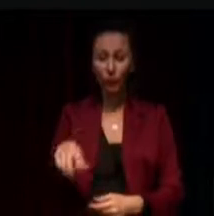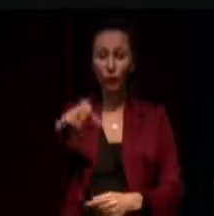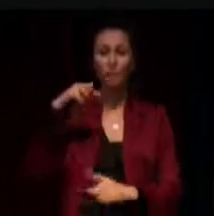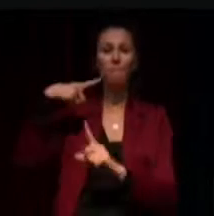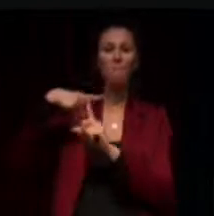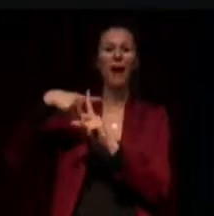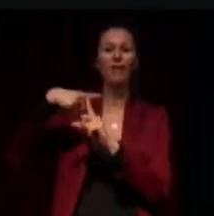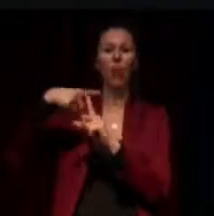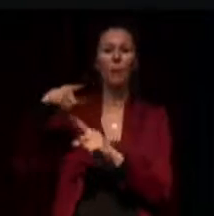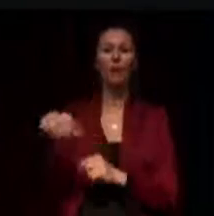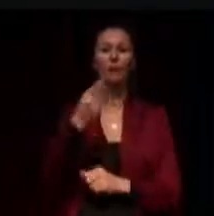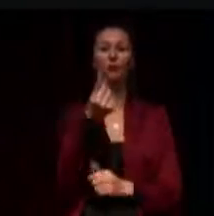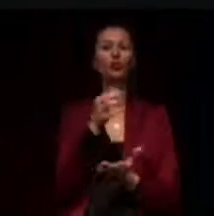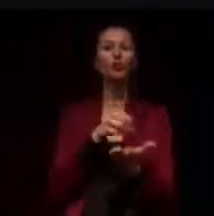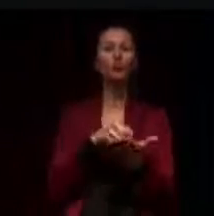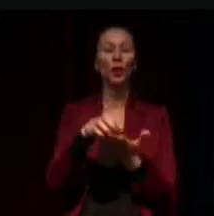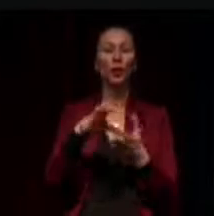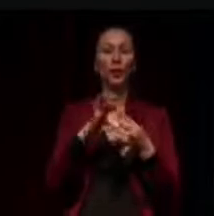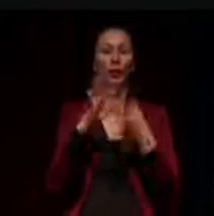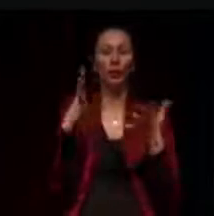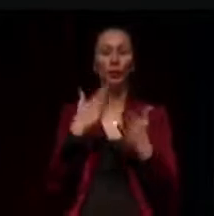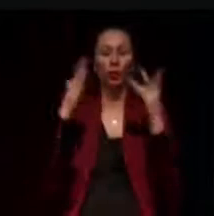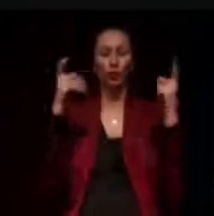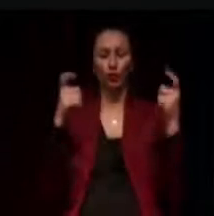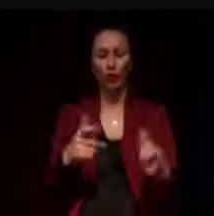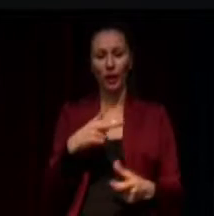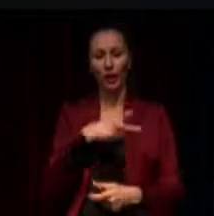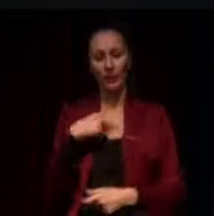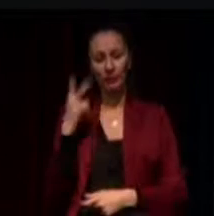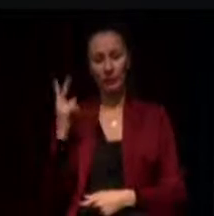performans ve bütçeyle ilgili büyük şehrimizin